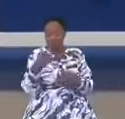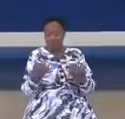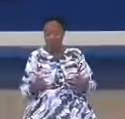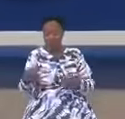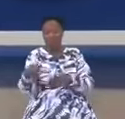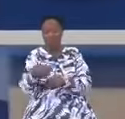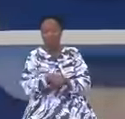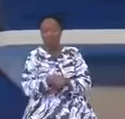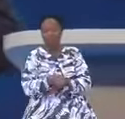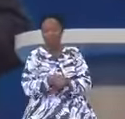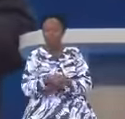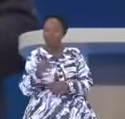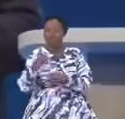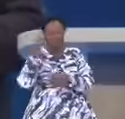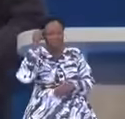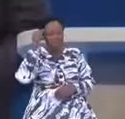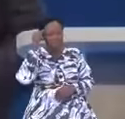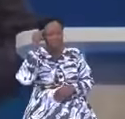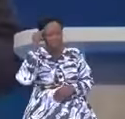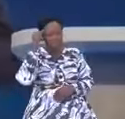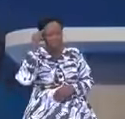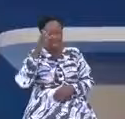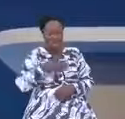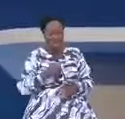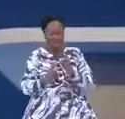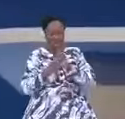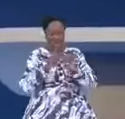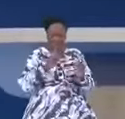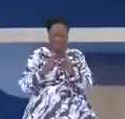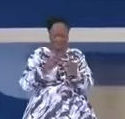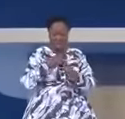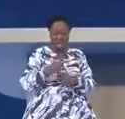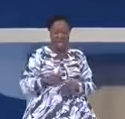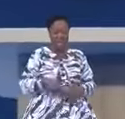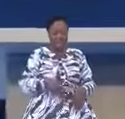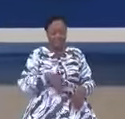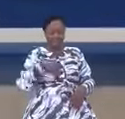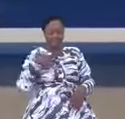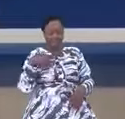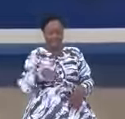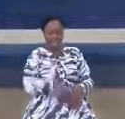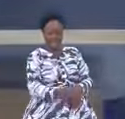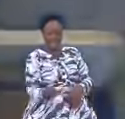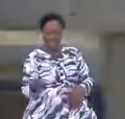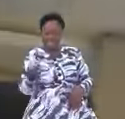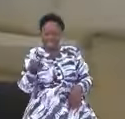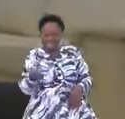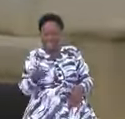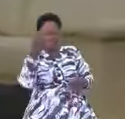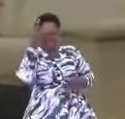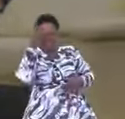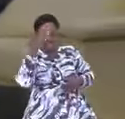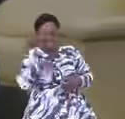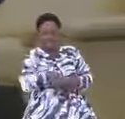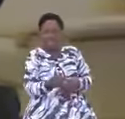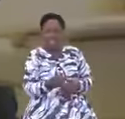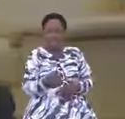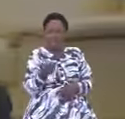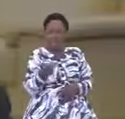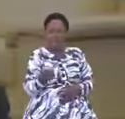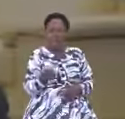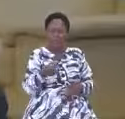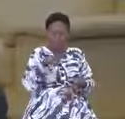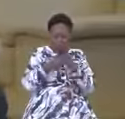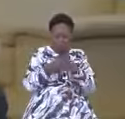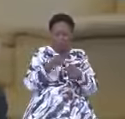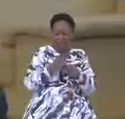tu penses du parler et tout ça un petit malin petit malaise malaise qui ça un petit des villes murimurivalu